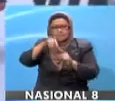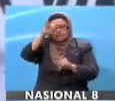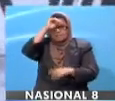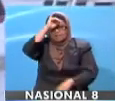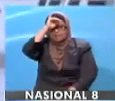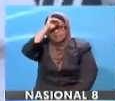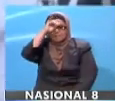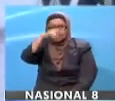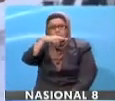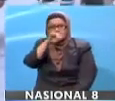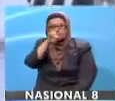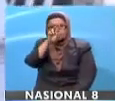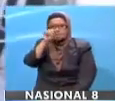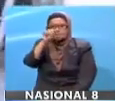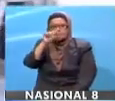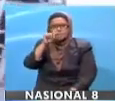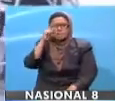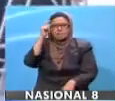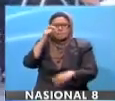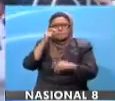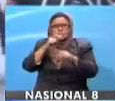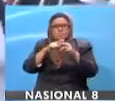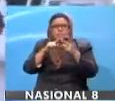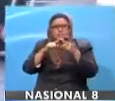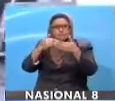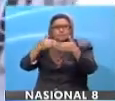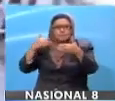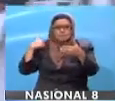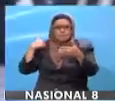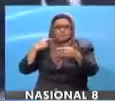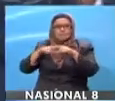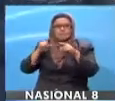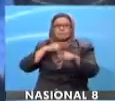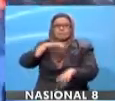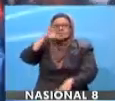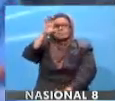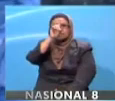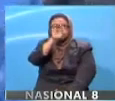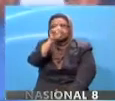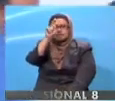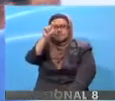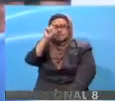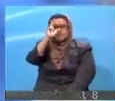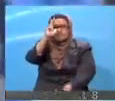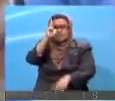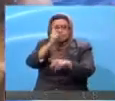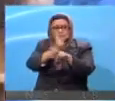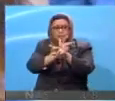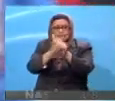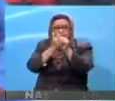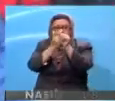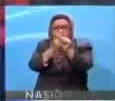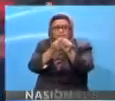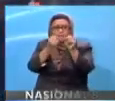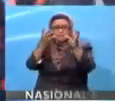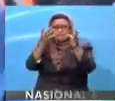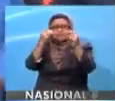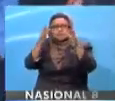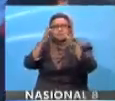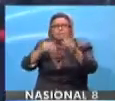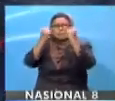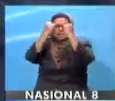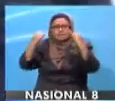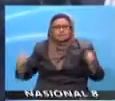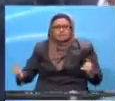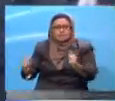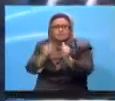Tuan Datuk Dr. Afifi Al-Akiti sebelum melaungkan daulat sebanyak 3 kali diikuti beberapa orang istana yang